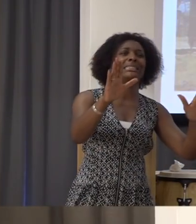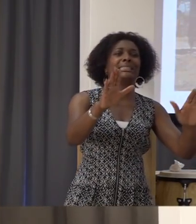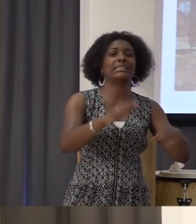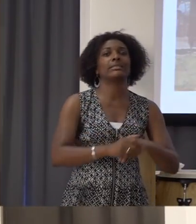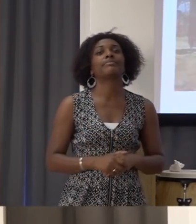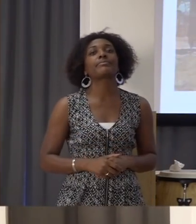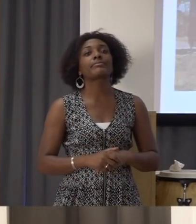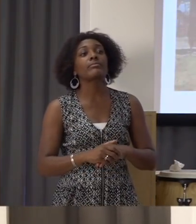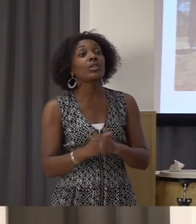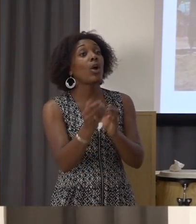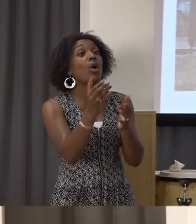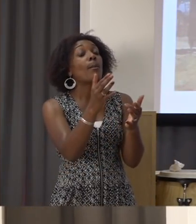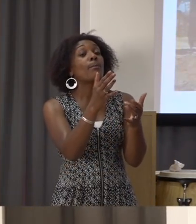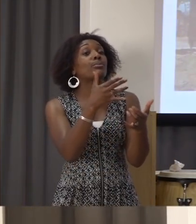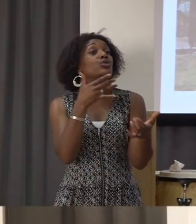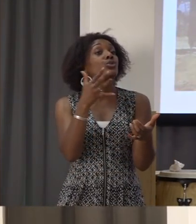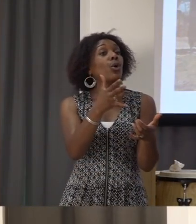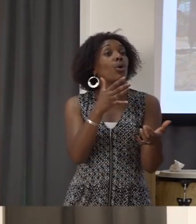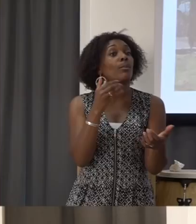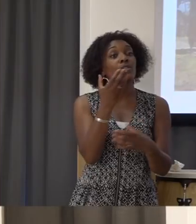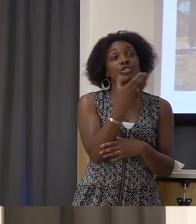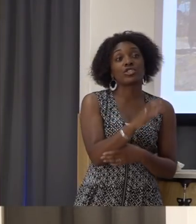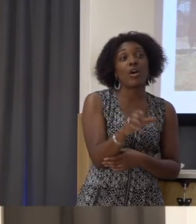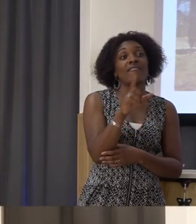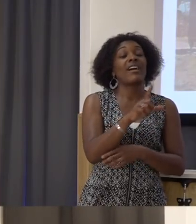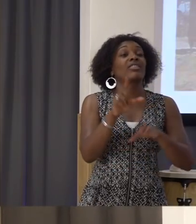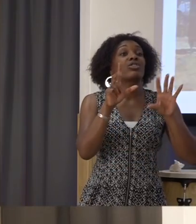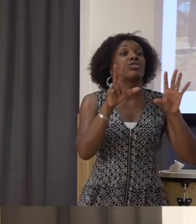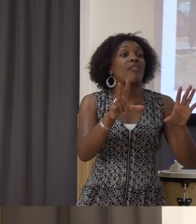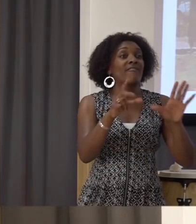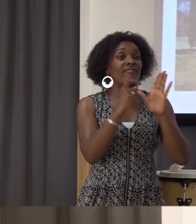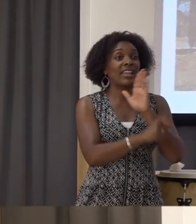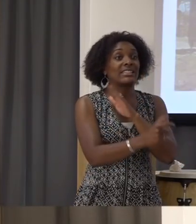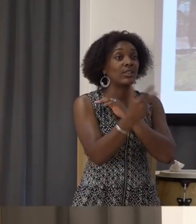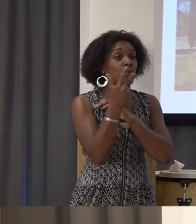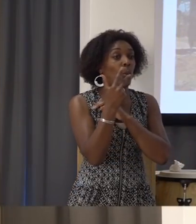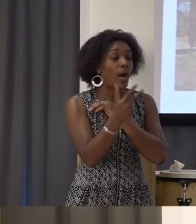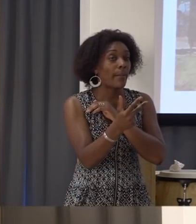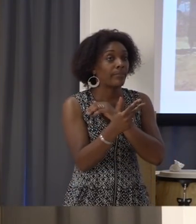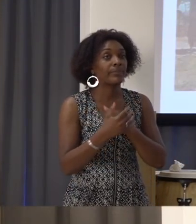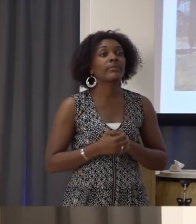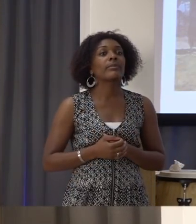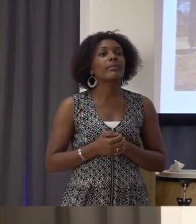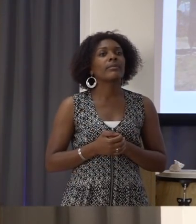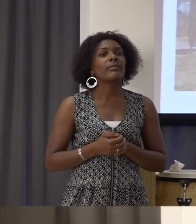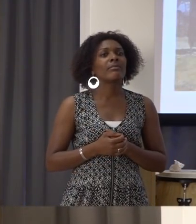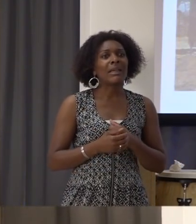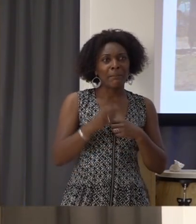Le psaume 129, verset 3 dit ceci. Des laboureurs ont labouré mon